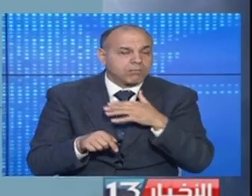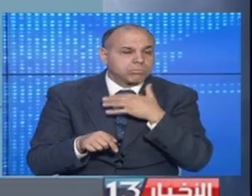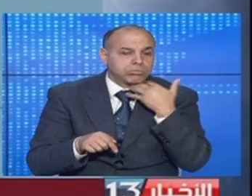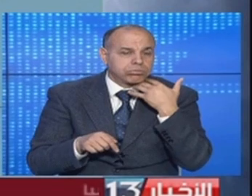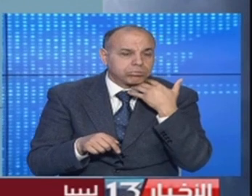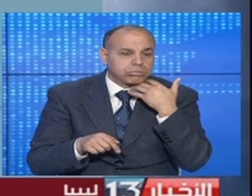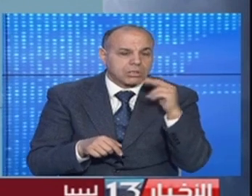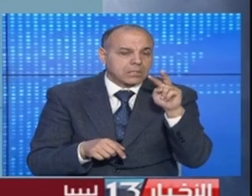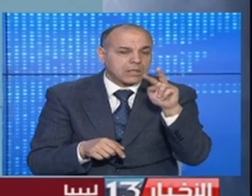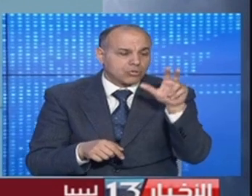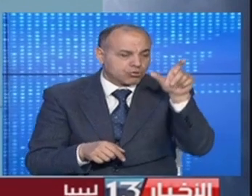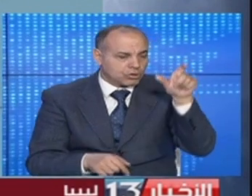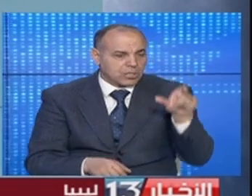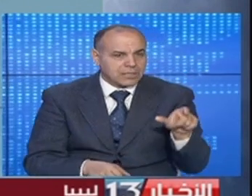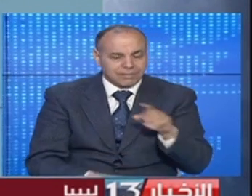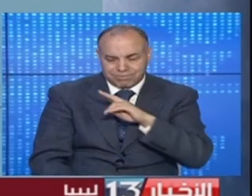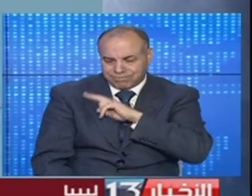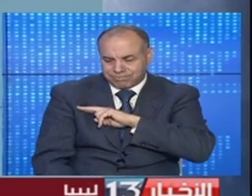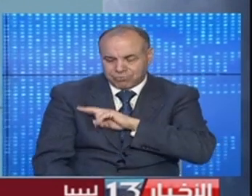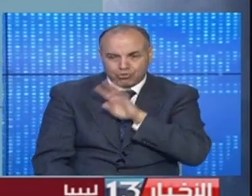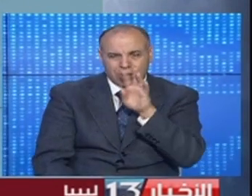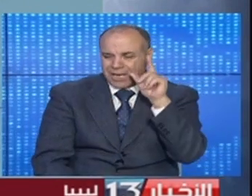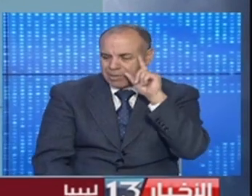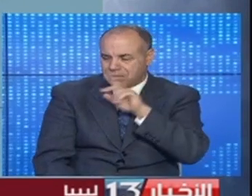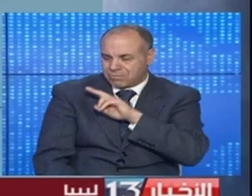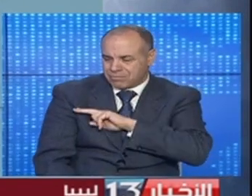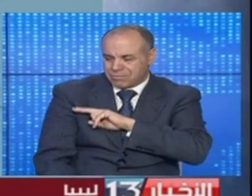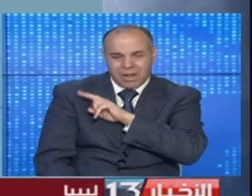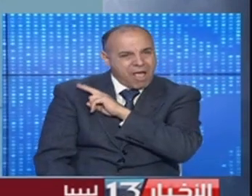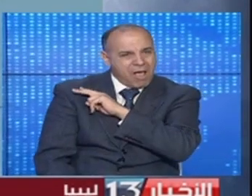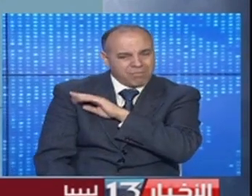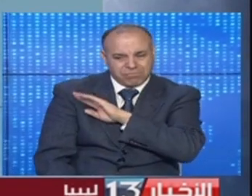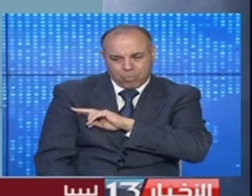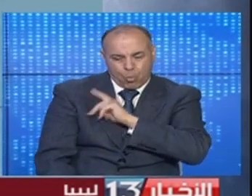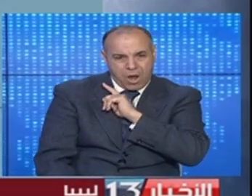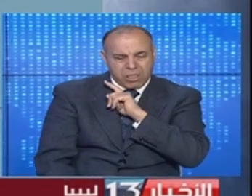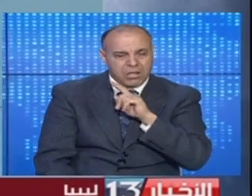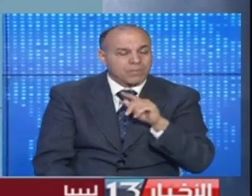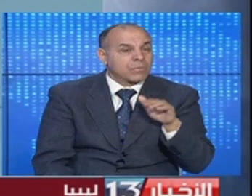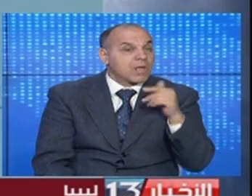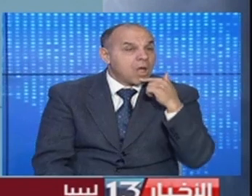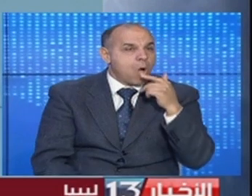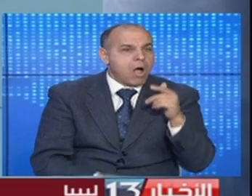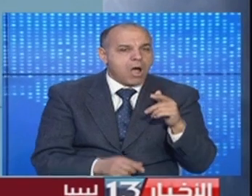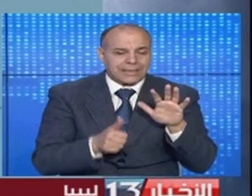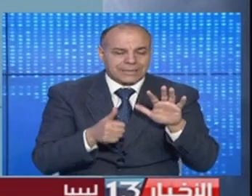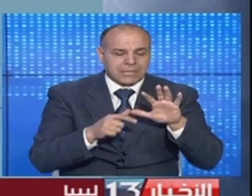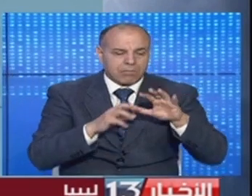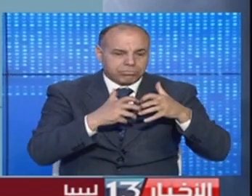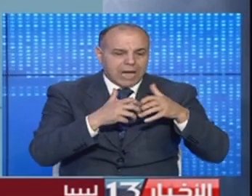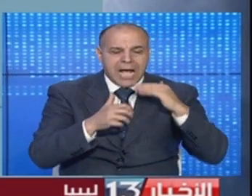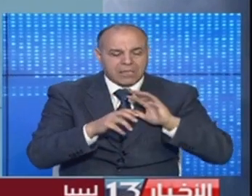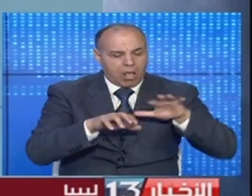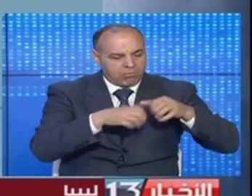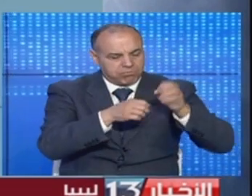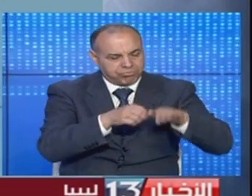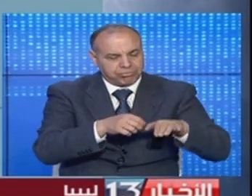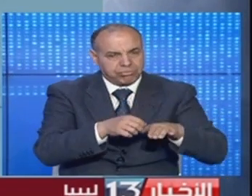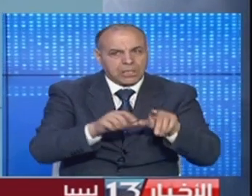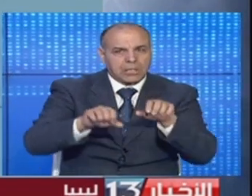ثلاثه وعشرين من عناصر قوات شرق ليبيا بقياده المشير خليفه حفتر وتدمير ست اليات عسكريه لدى